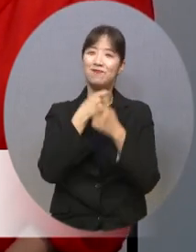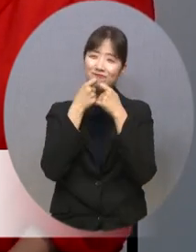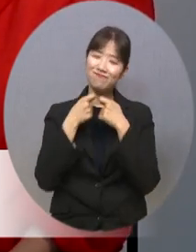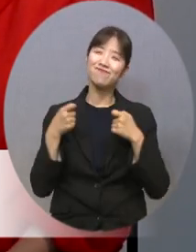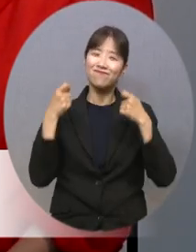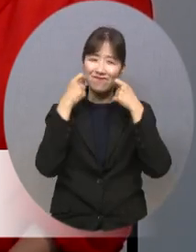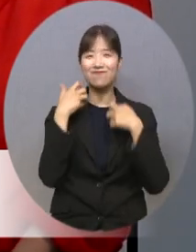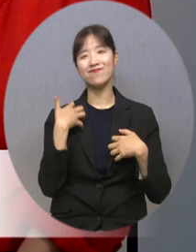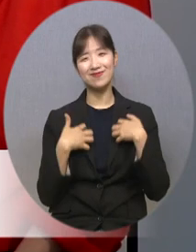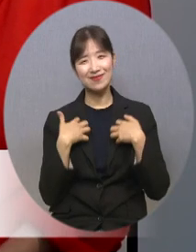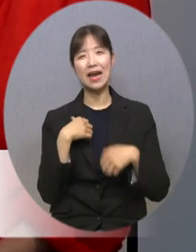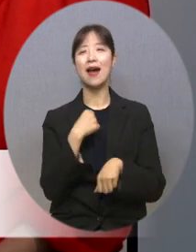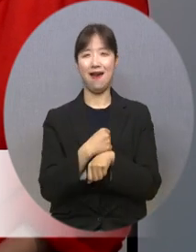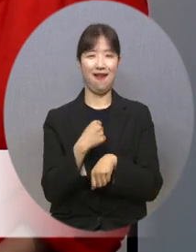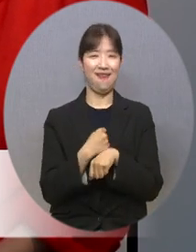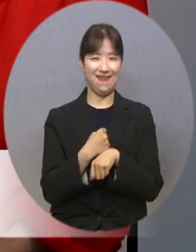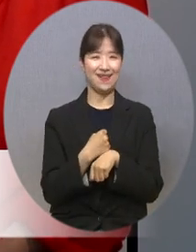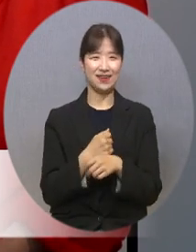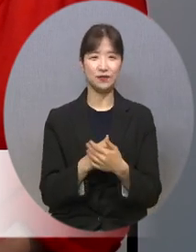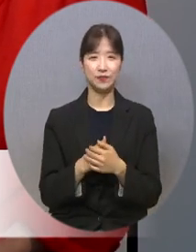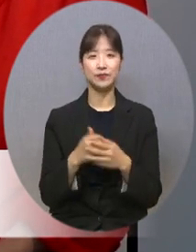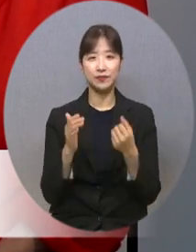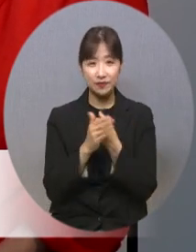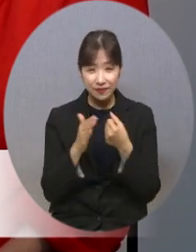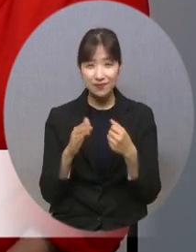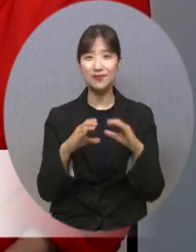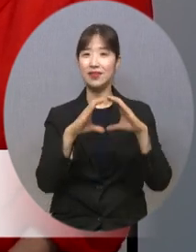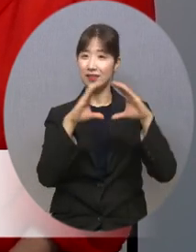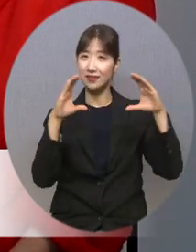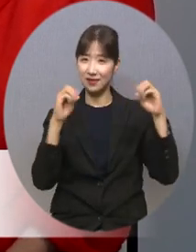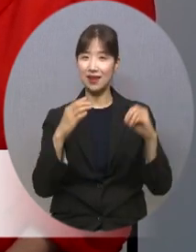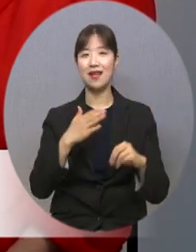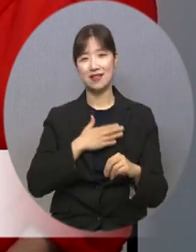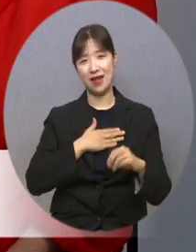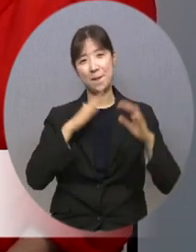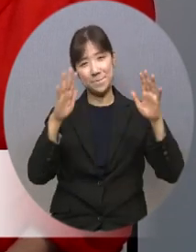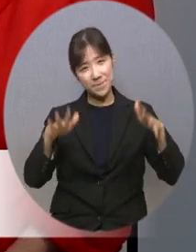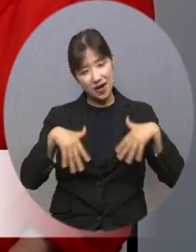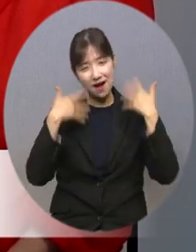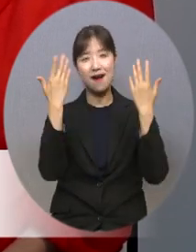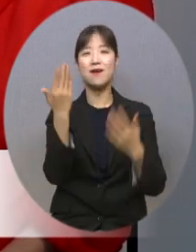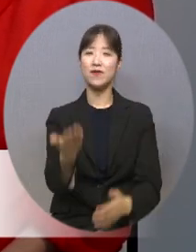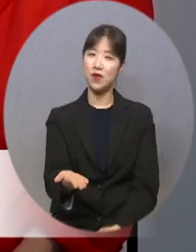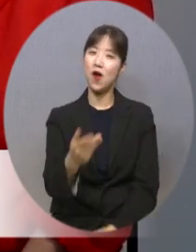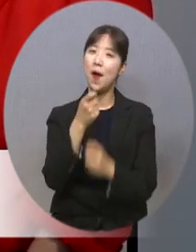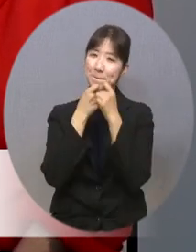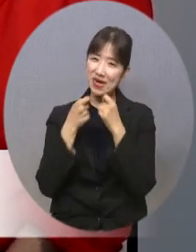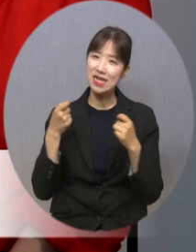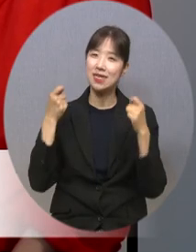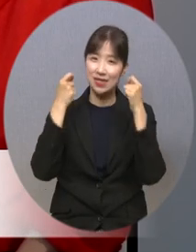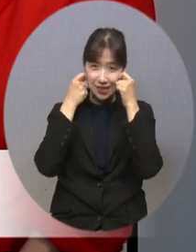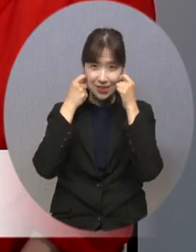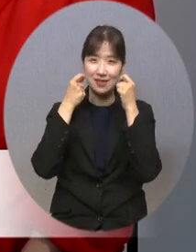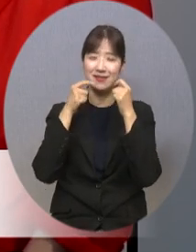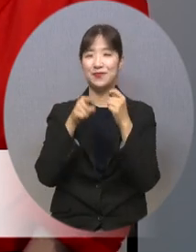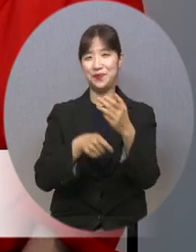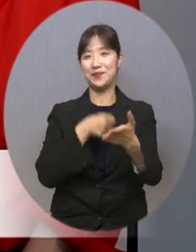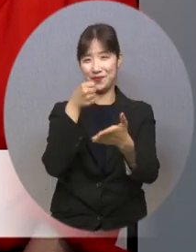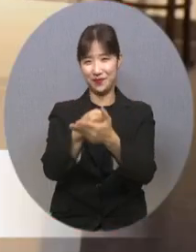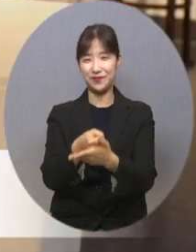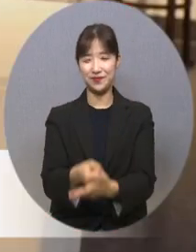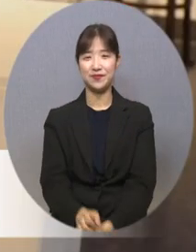저의 모토입니다. 그래서 제가 주제를 나의 바람 너의 미소로